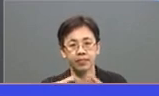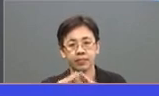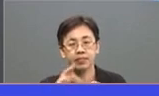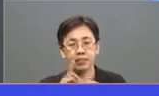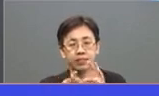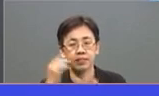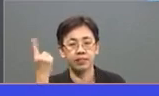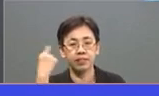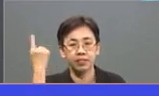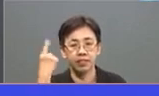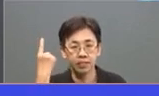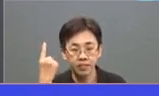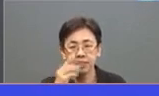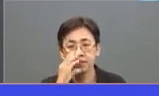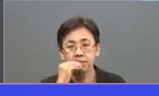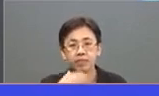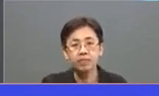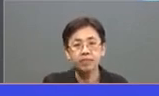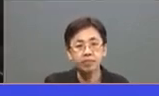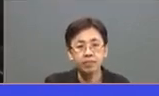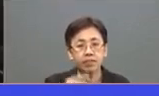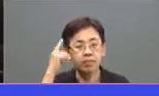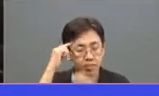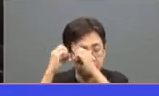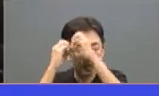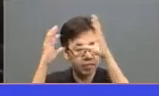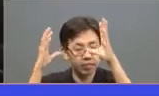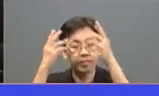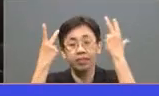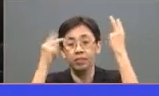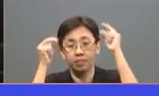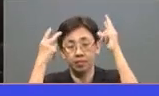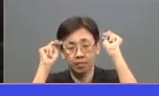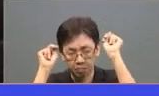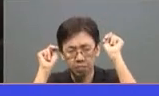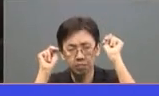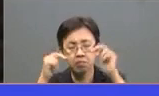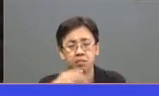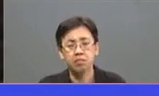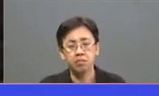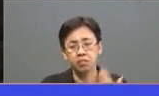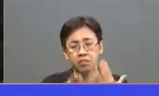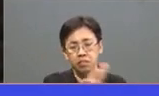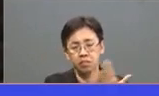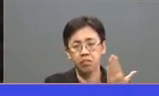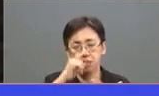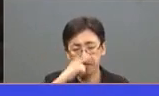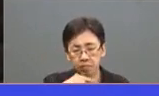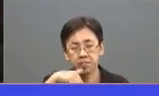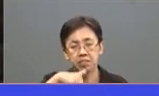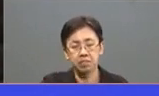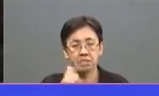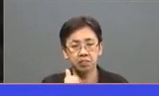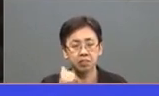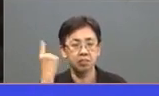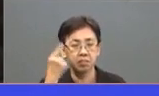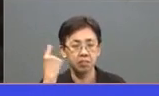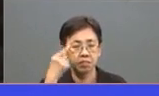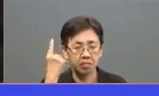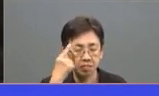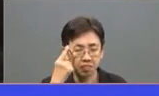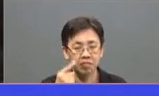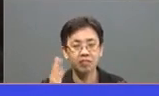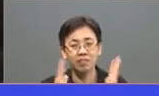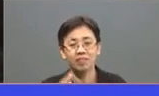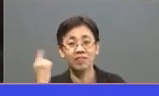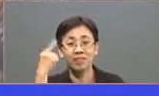ขอไปครับนางสาวสุดาวันหวังสุภกิจโกศลนะครับรัฐมนตรีว่าการกระทรวงการท่องเที่ยวและกีฬาเนี่ยก็กล่าวว่านะครับด้วยวิสัย